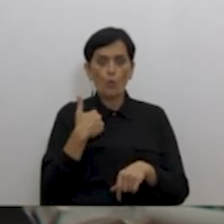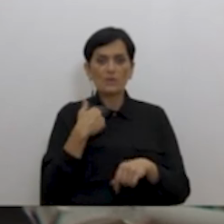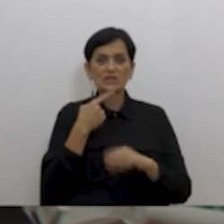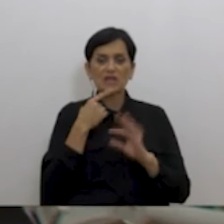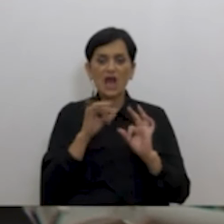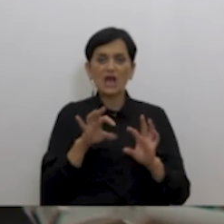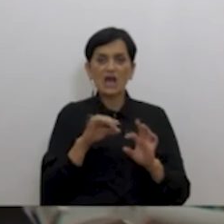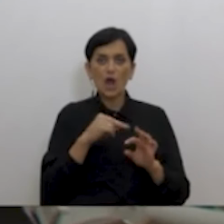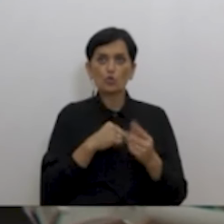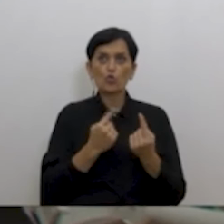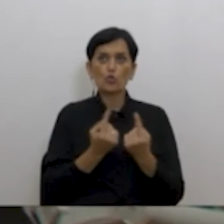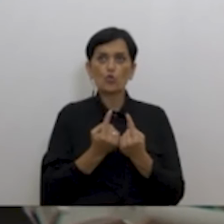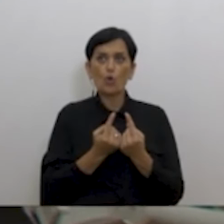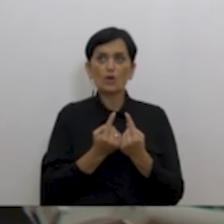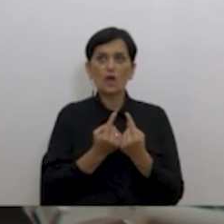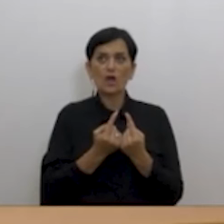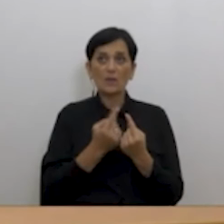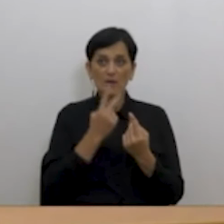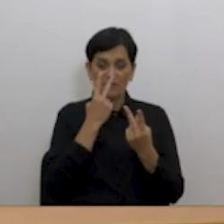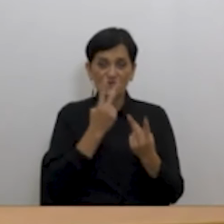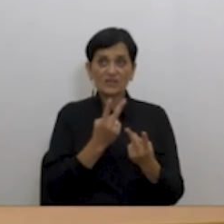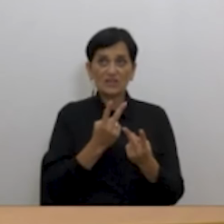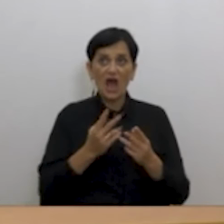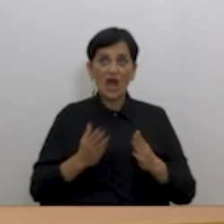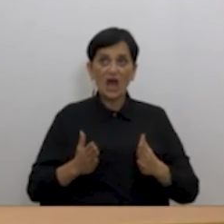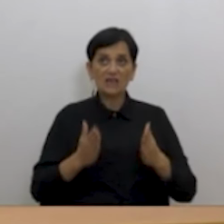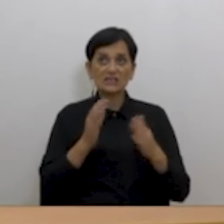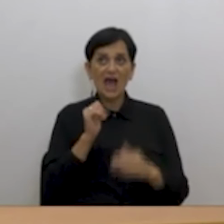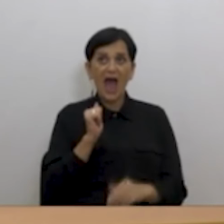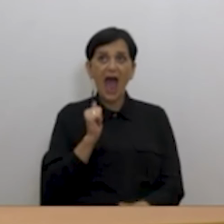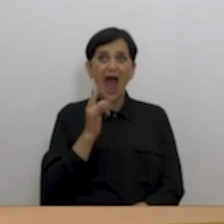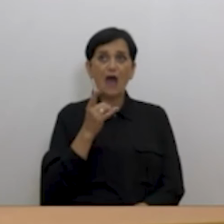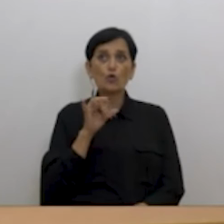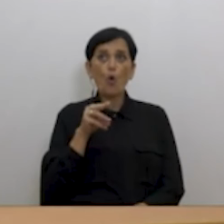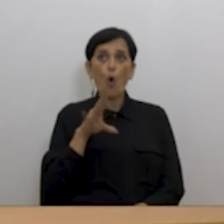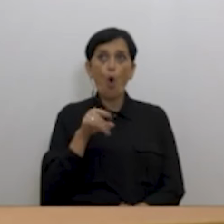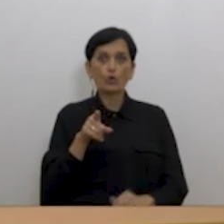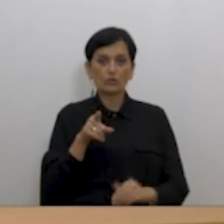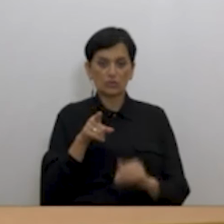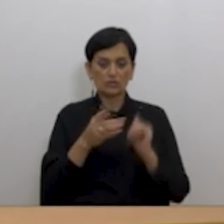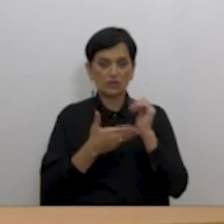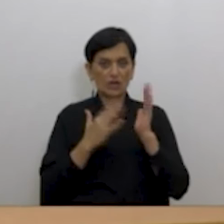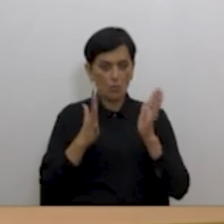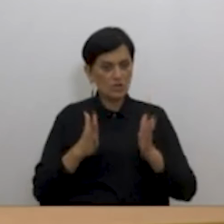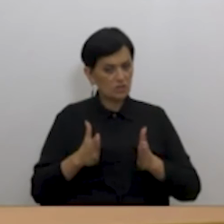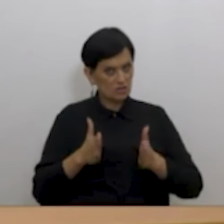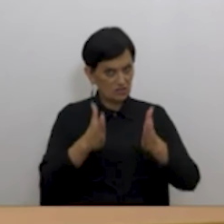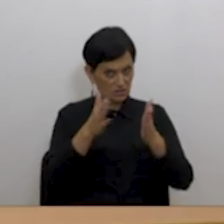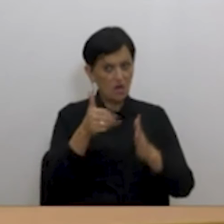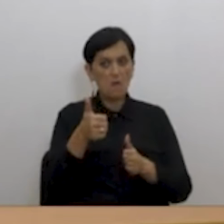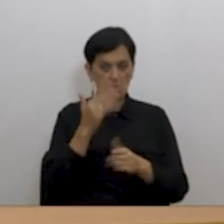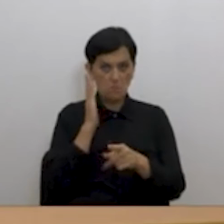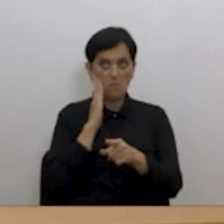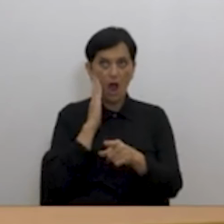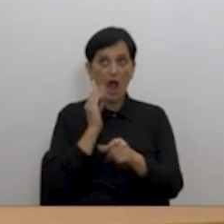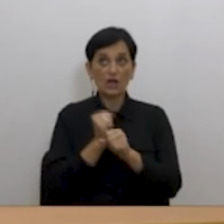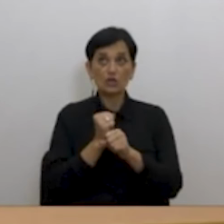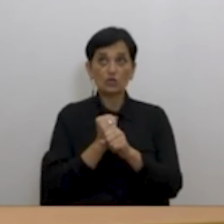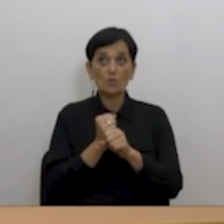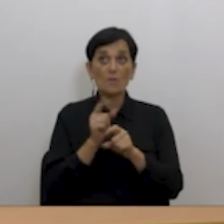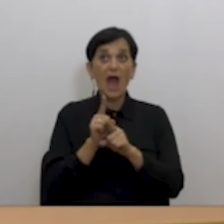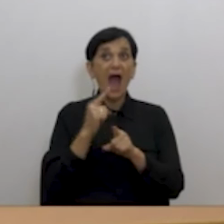როგორც კოლეგებს, იმიტომ რომ ვნახე ის გზა არხოტის ხეობის. მართლაც კარგია ეს გზა რო გაკეთდა. და არ ვფიქრობდი რომ ეს უნდა